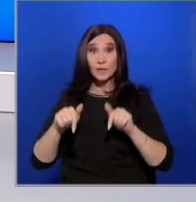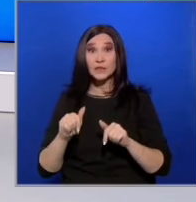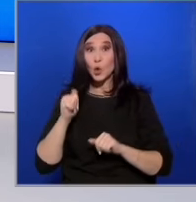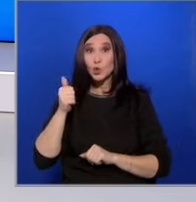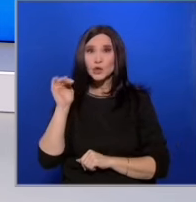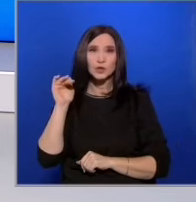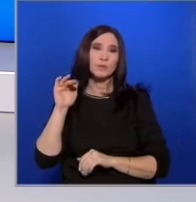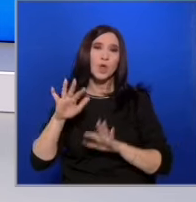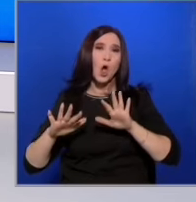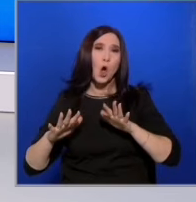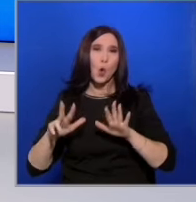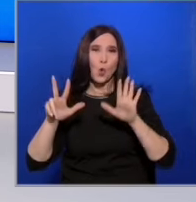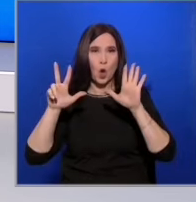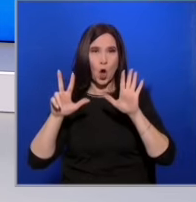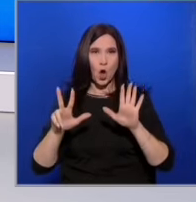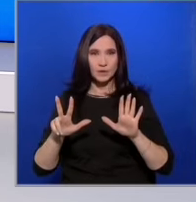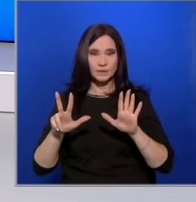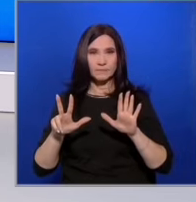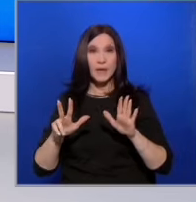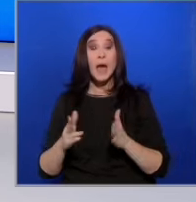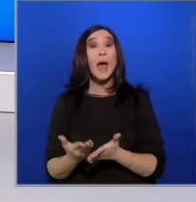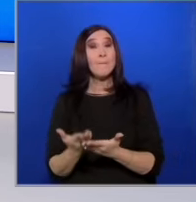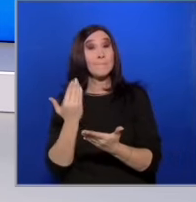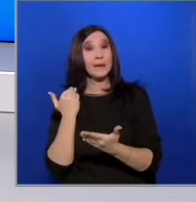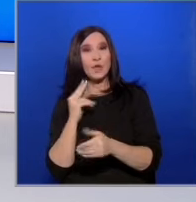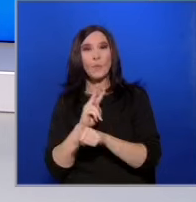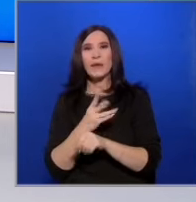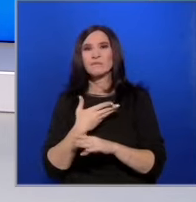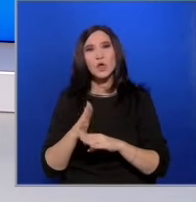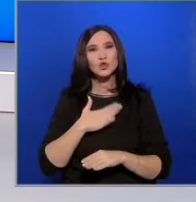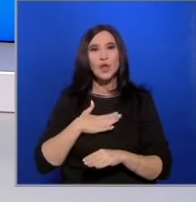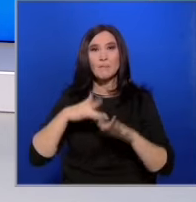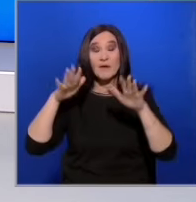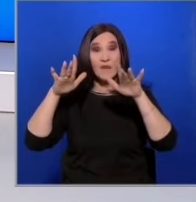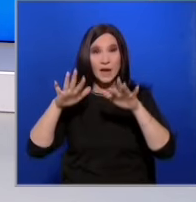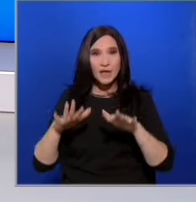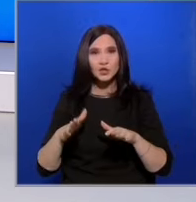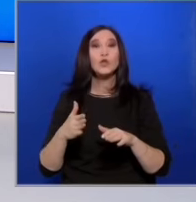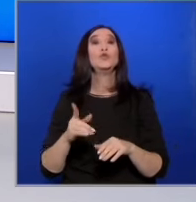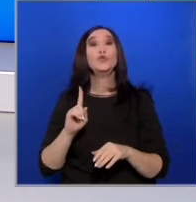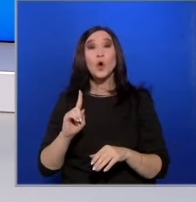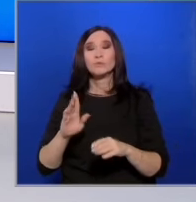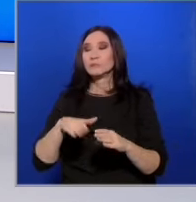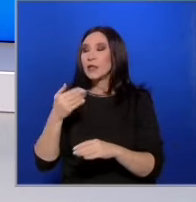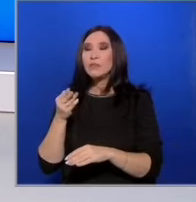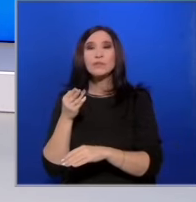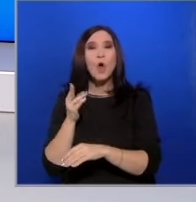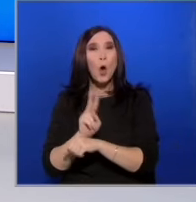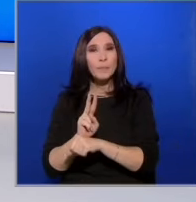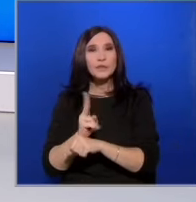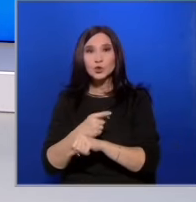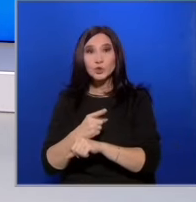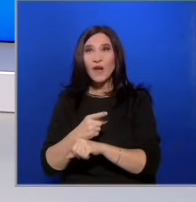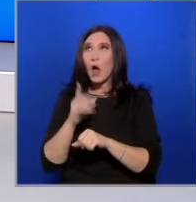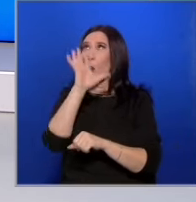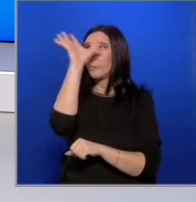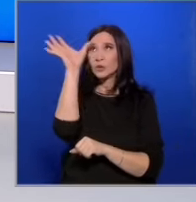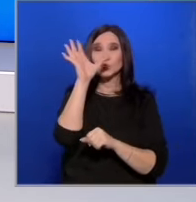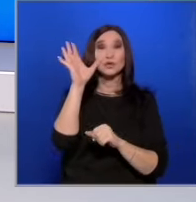утре ще бъде около 8 преди обяд все още ще има превалявания ноно в следобедните часове облачността ще